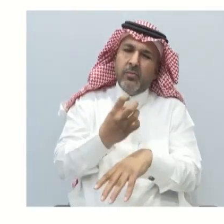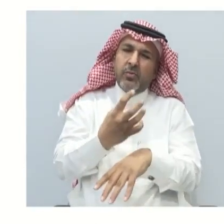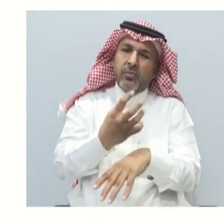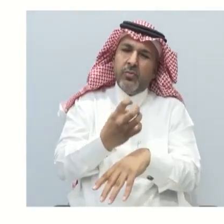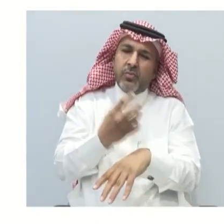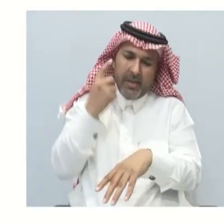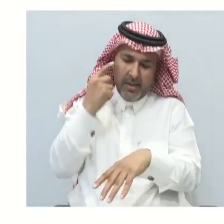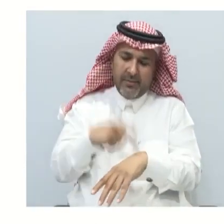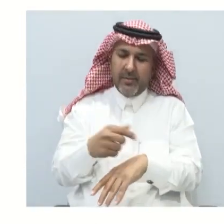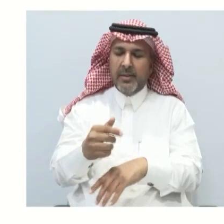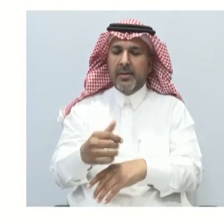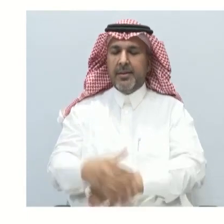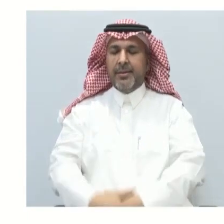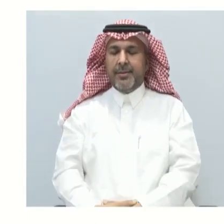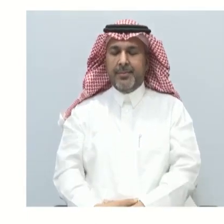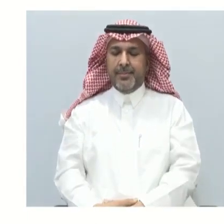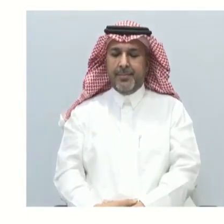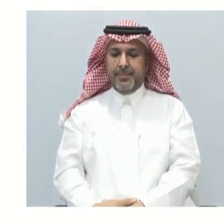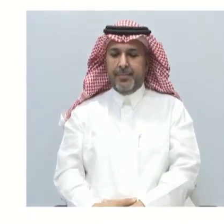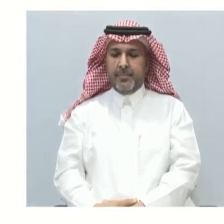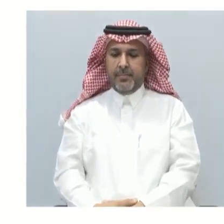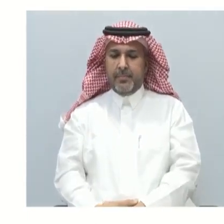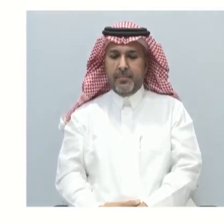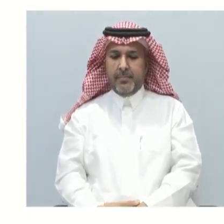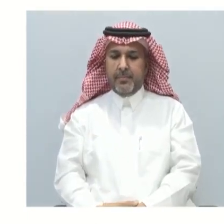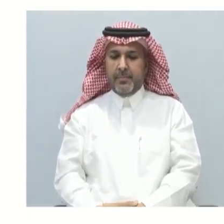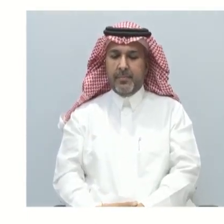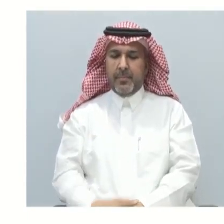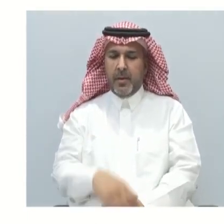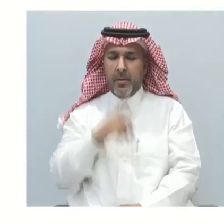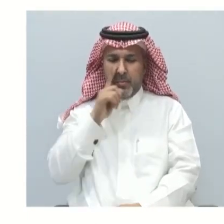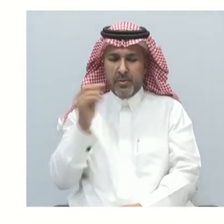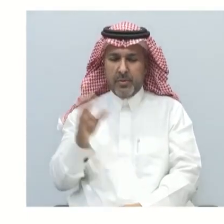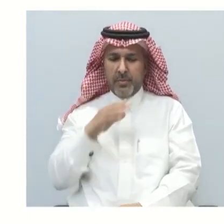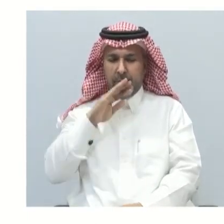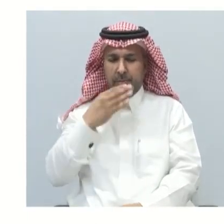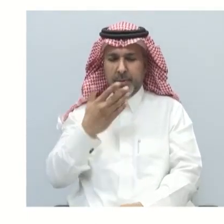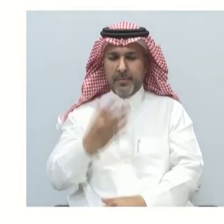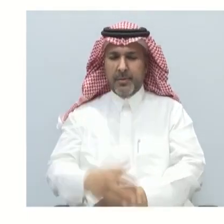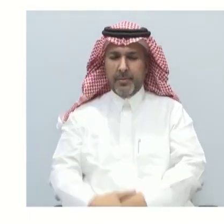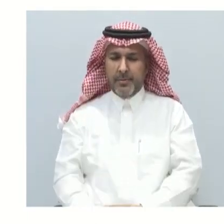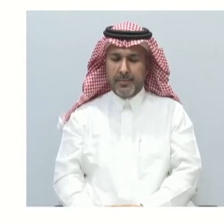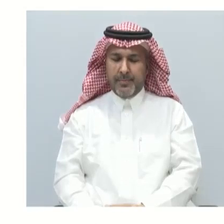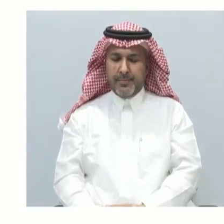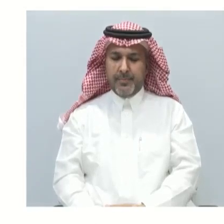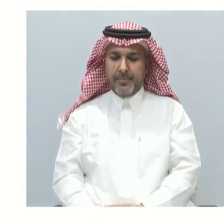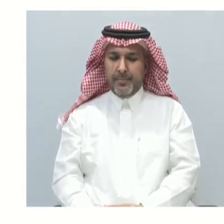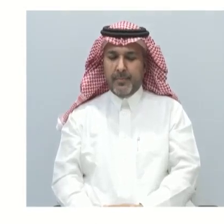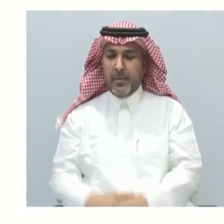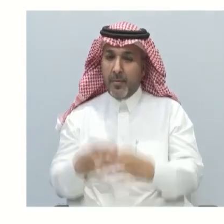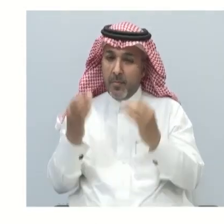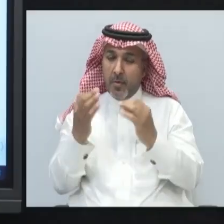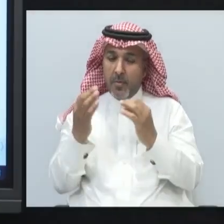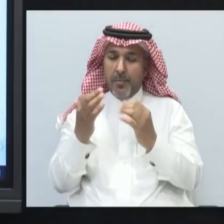القلب والشرايين عافانا الله واياكم من كل مرض وكل سوء ونحذر حقيقه ابنائنا الطلاب